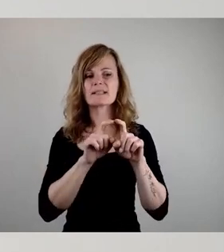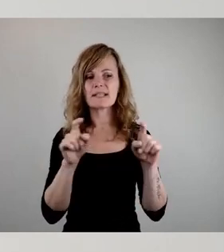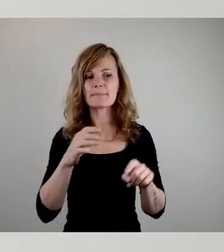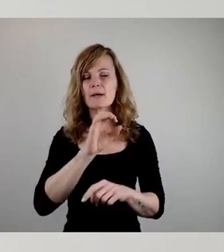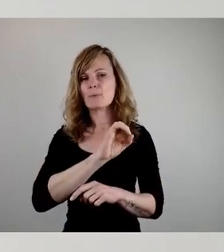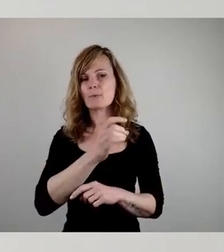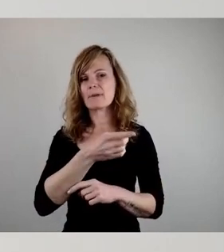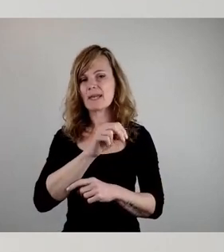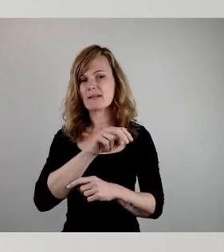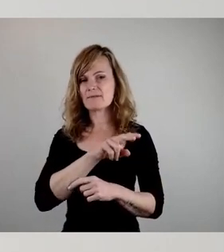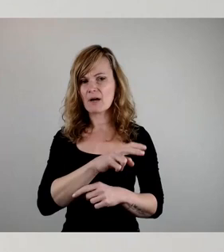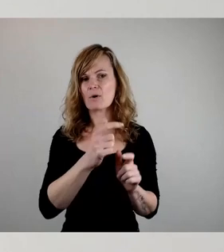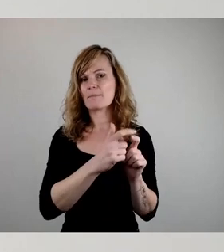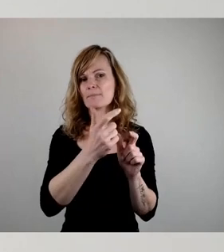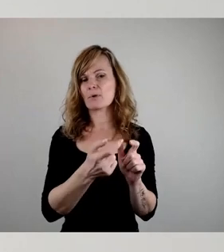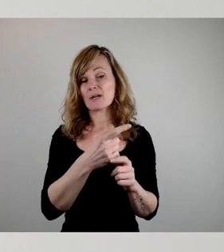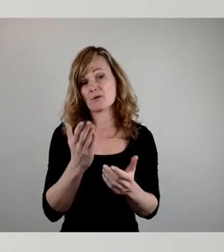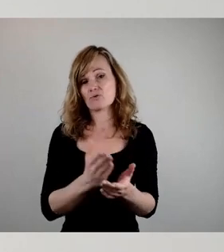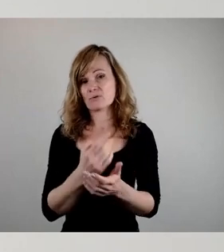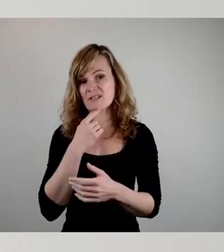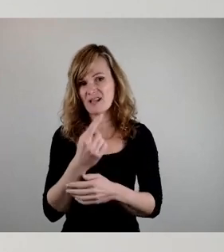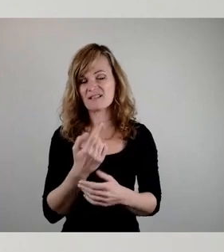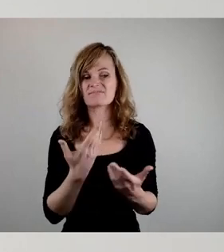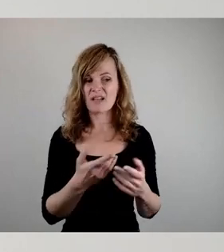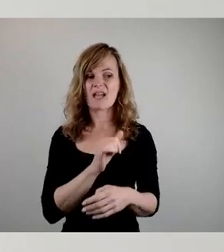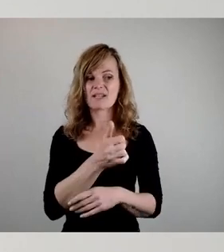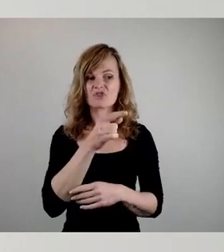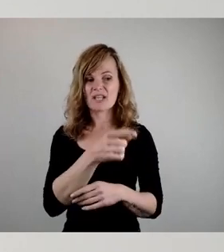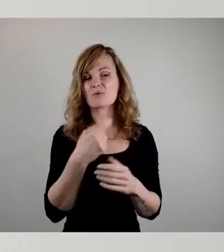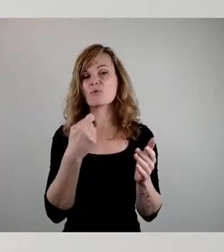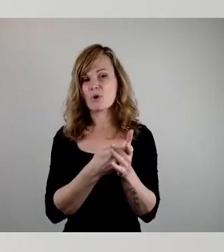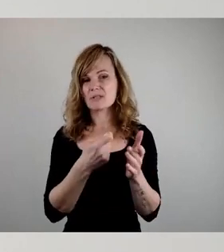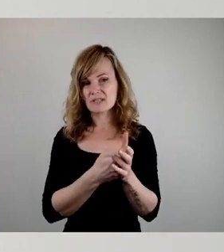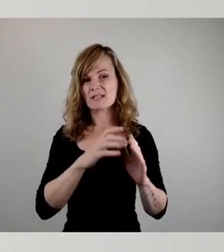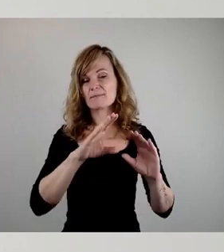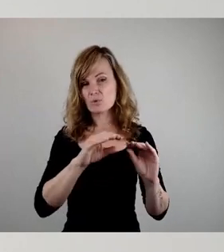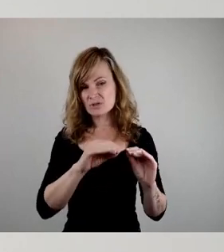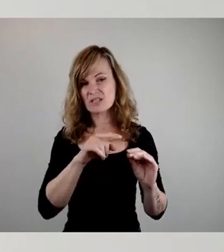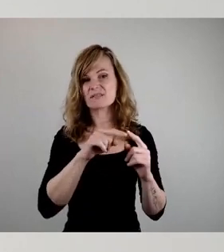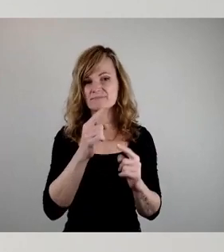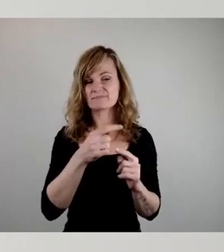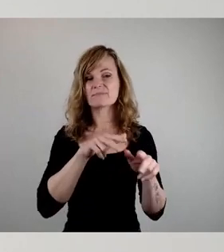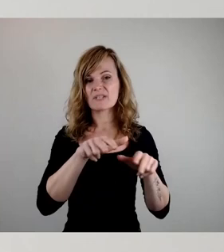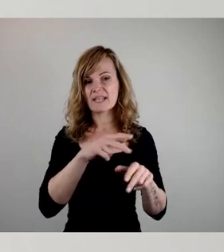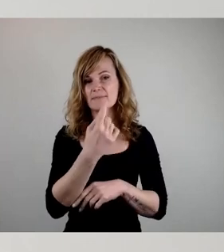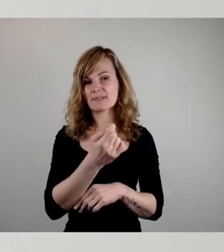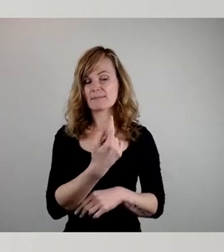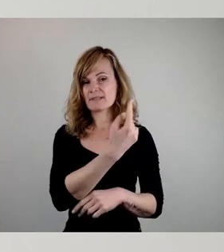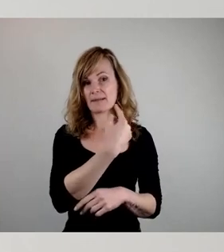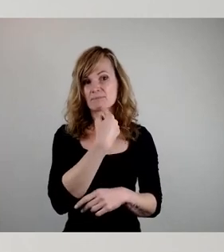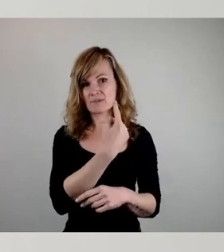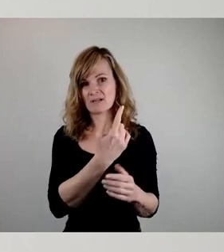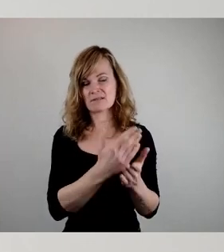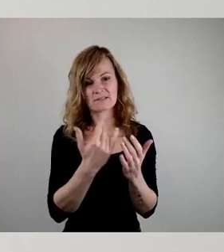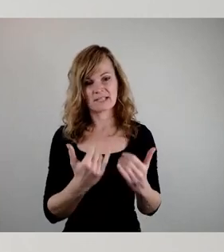Da ist die Einschätzung die, dass mit Blick auf Kosten und Nutzen, hat die Verkehrsbetriebe ja deutlich gemacht, dass im Moment